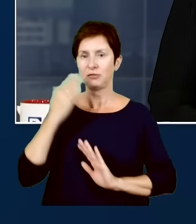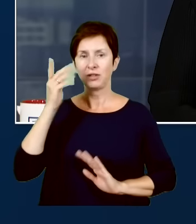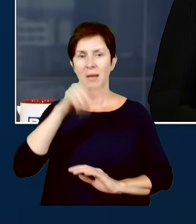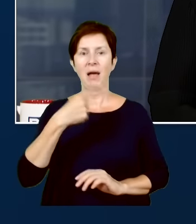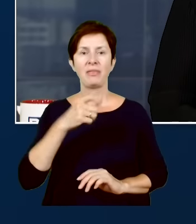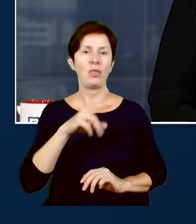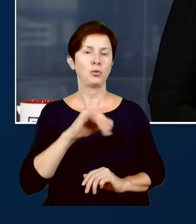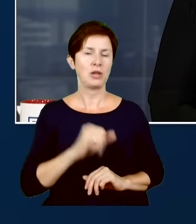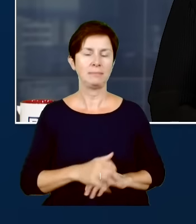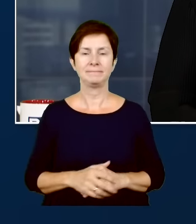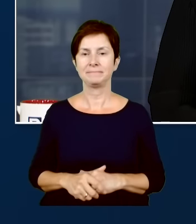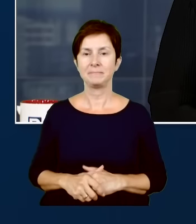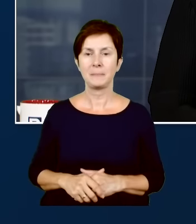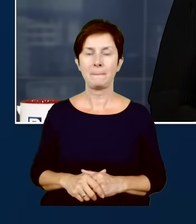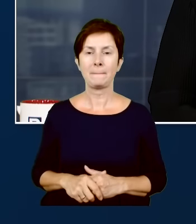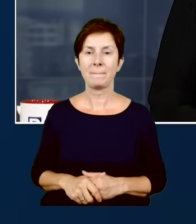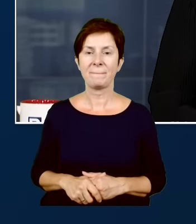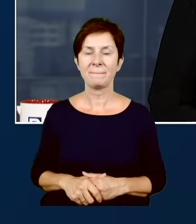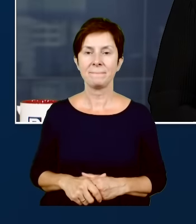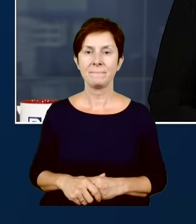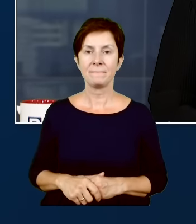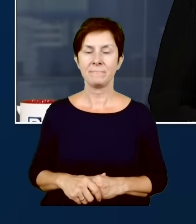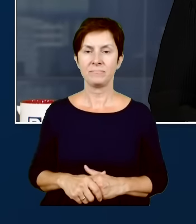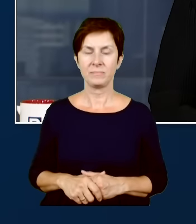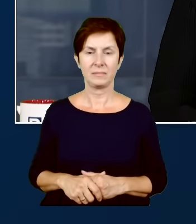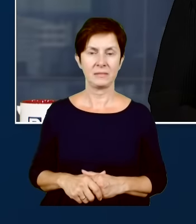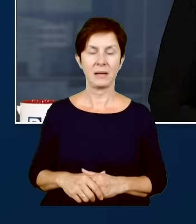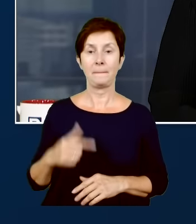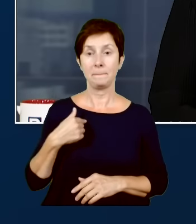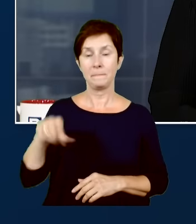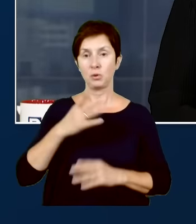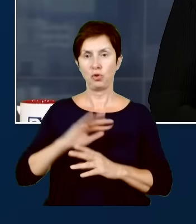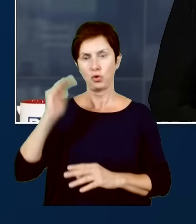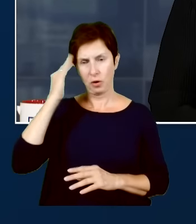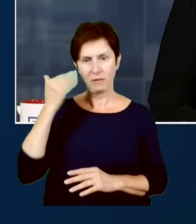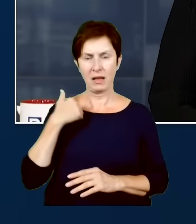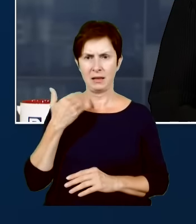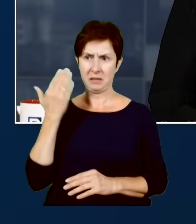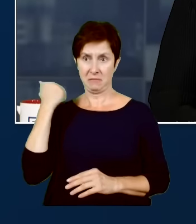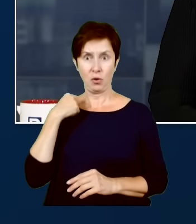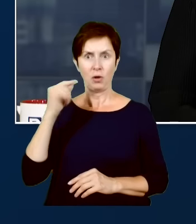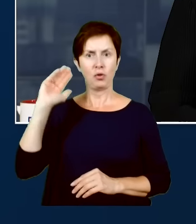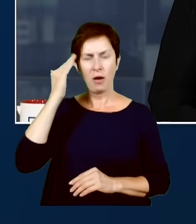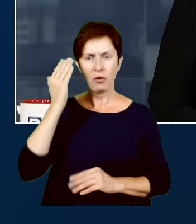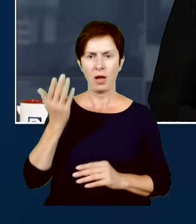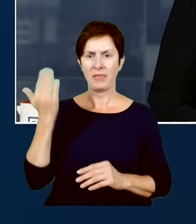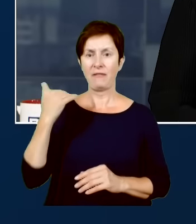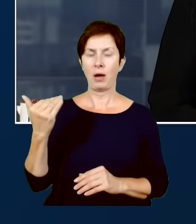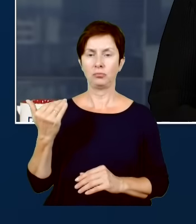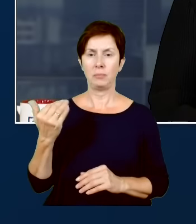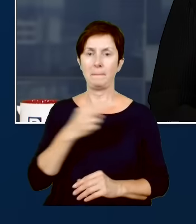No dzisiaj Znaczy tak po pierwsze dowiedzieliśmy się że były już ale to chwilę temu dosłownie były już wiceminister